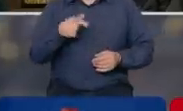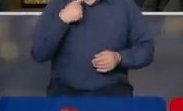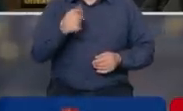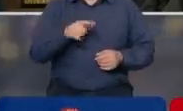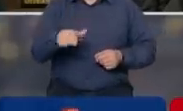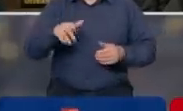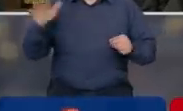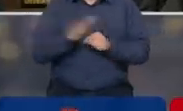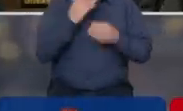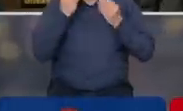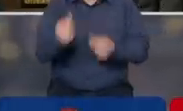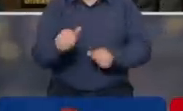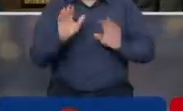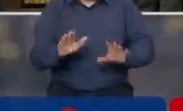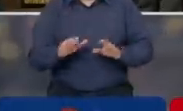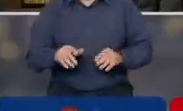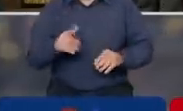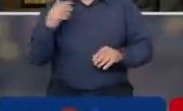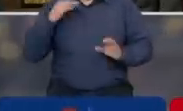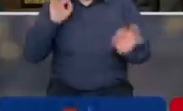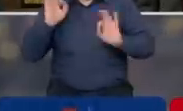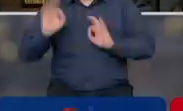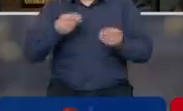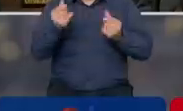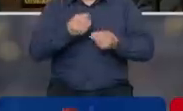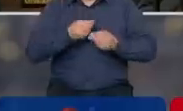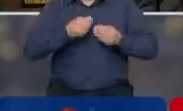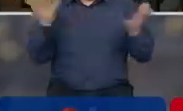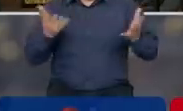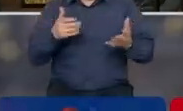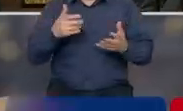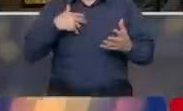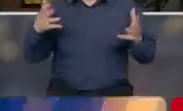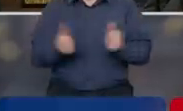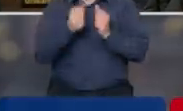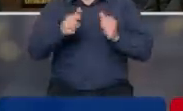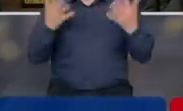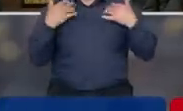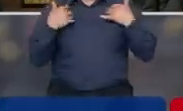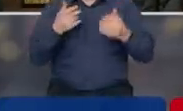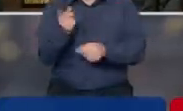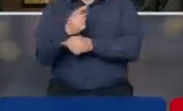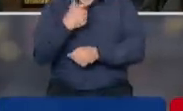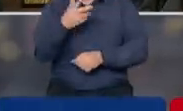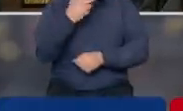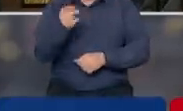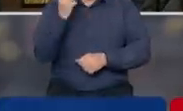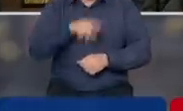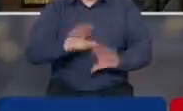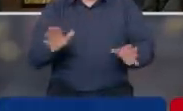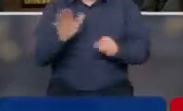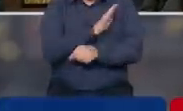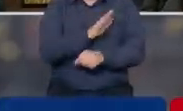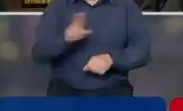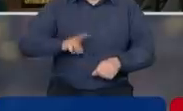finansowanie niestety pojawiły się informacje takie że brakuje finansowania na ratowanie parku na ławce pożarnej to nie jest pełne finansowanie